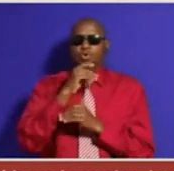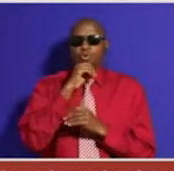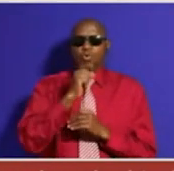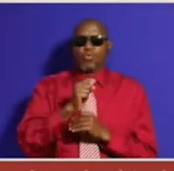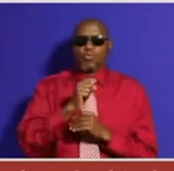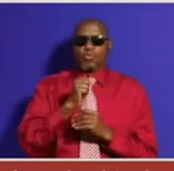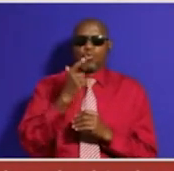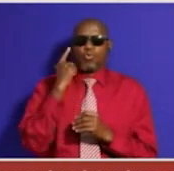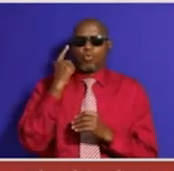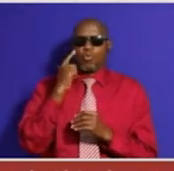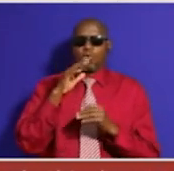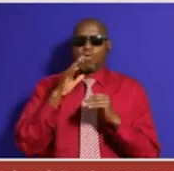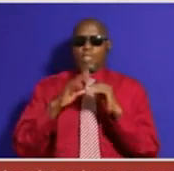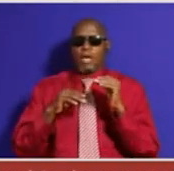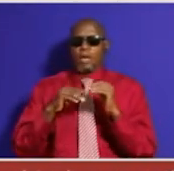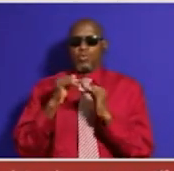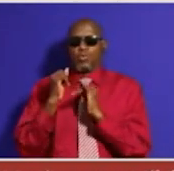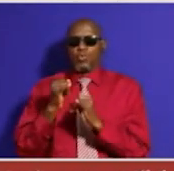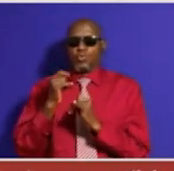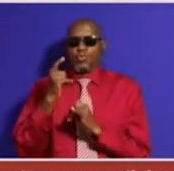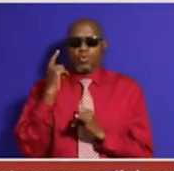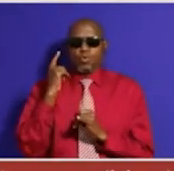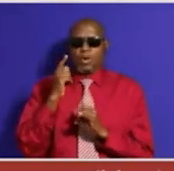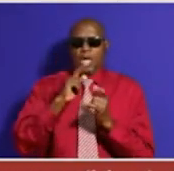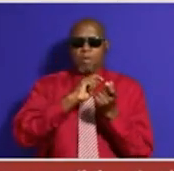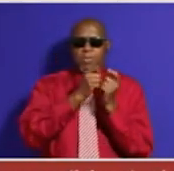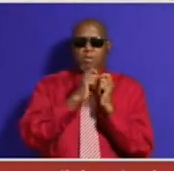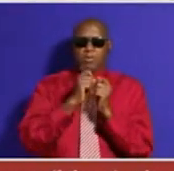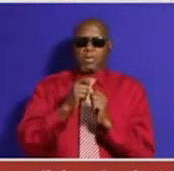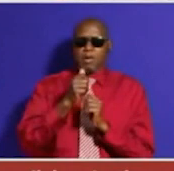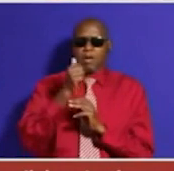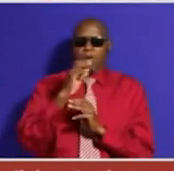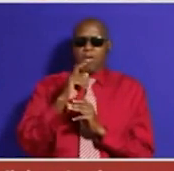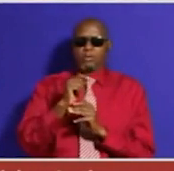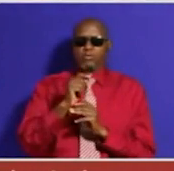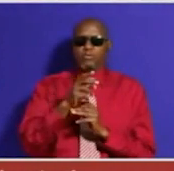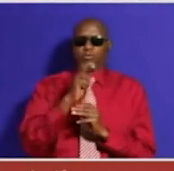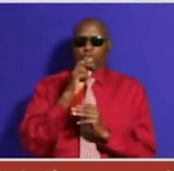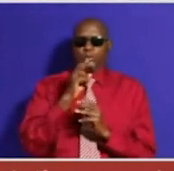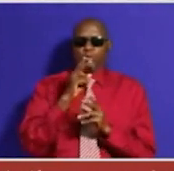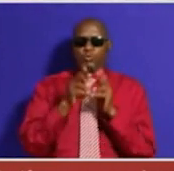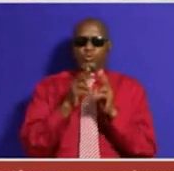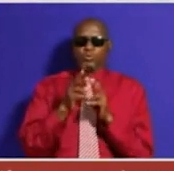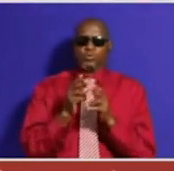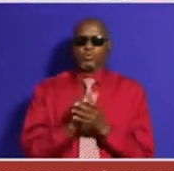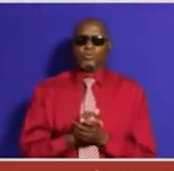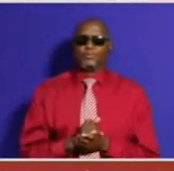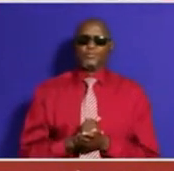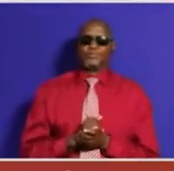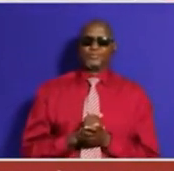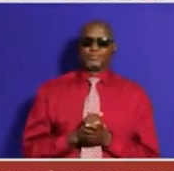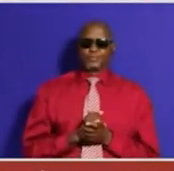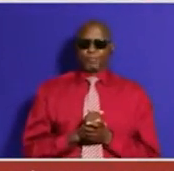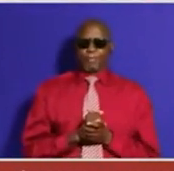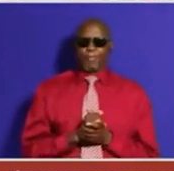law. The Tax Appeal Tribunal Amendment Act of 2022. Kando na madai ya ukiukaji wa kanuni na maadili